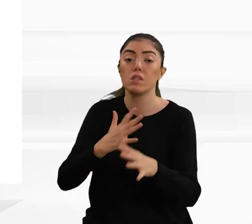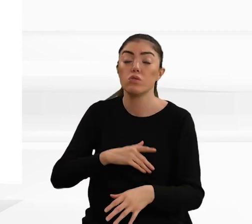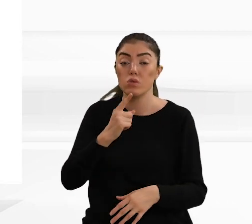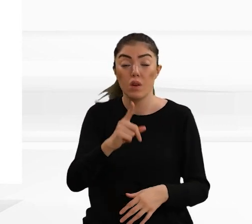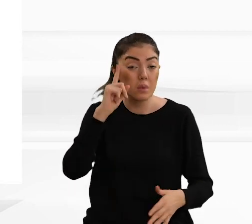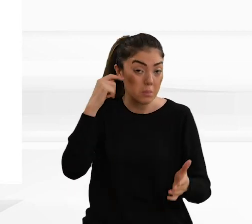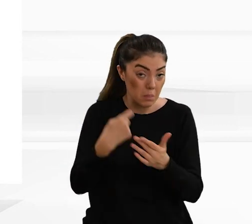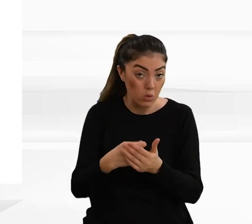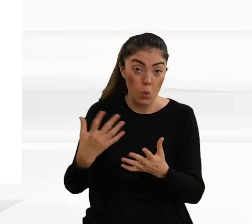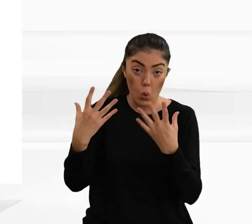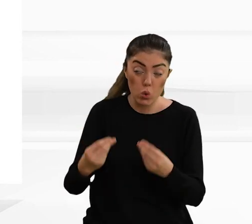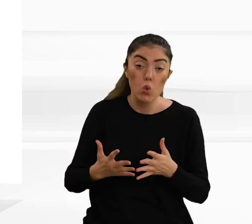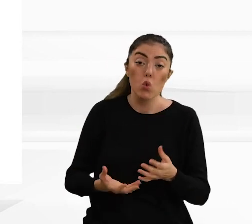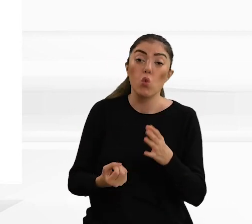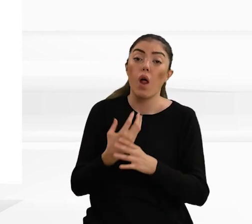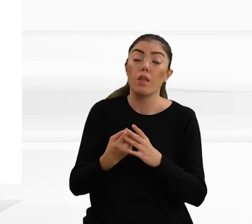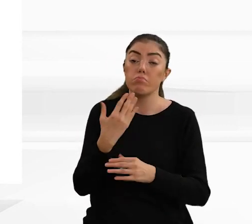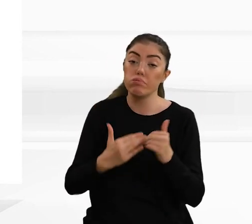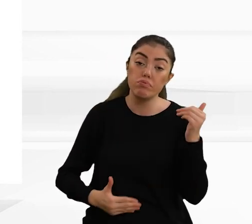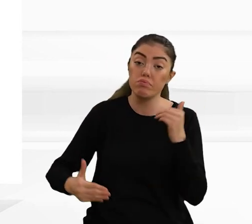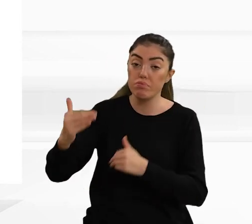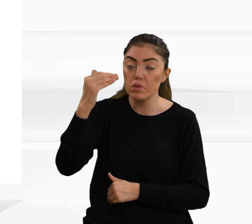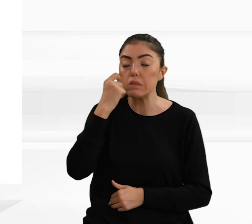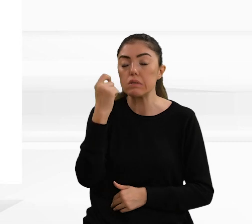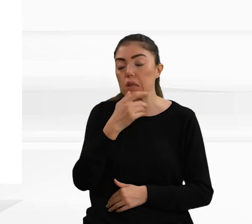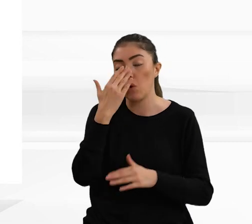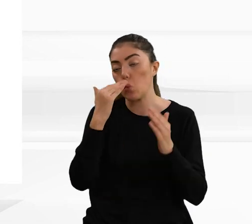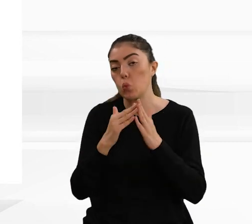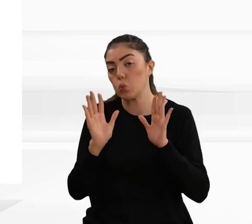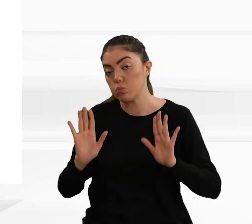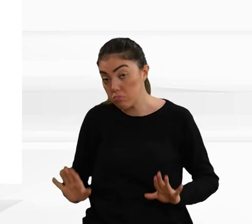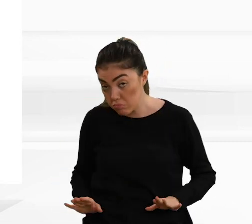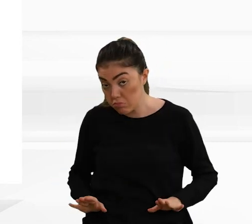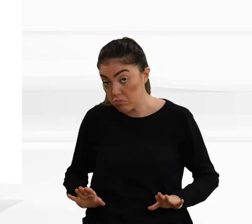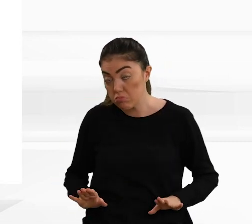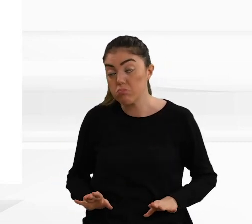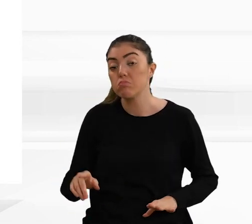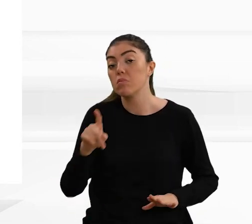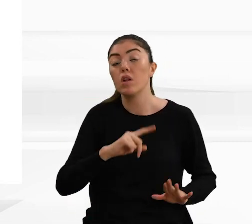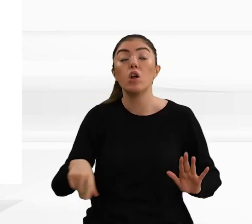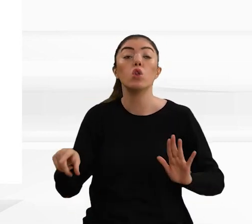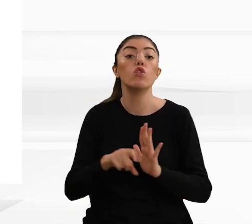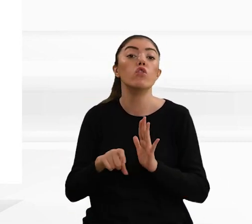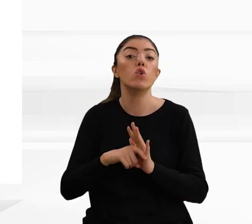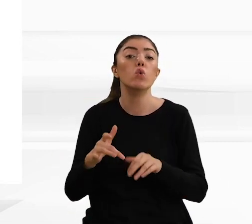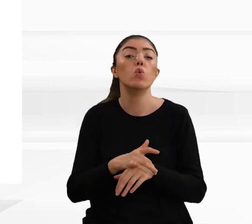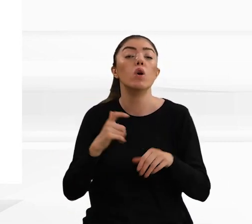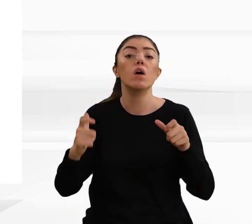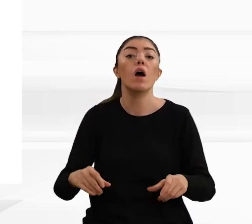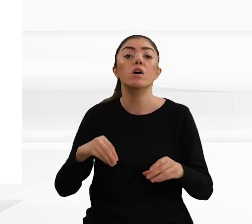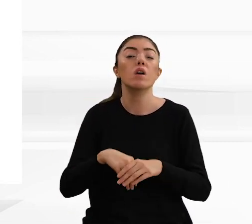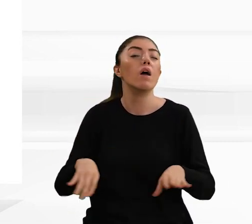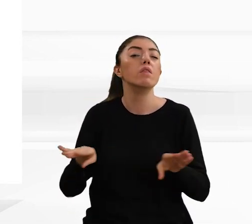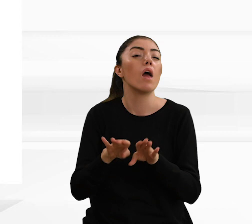karşılayabilmek için üretimde artışlarda sayılabilir fakat nüfusun ülke